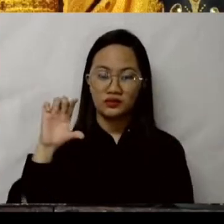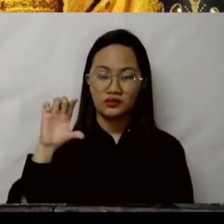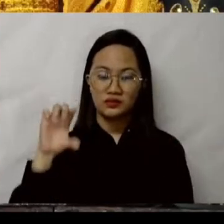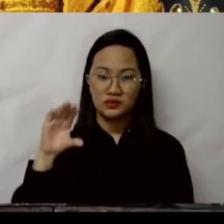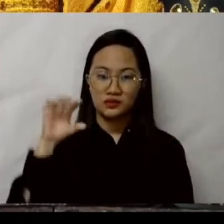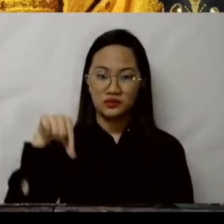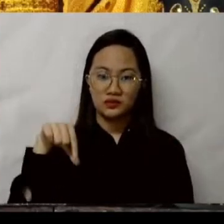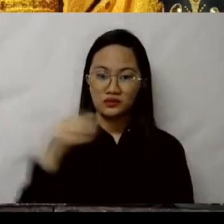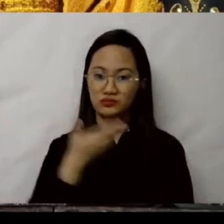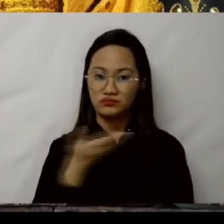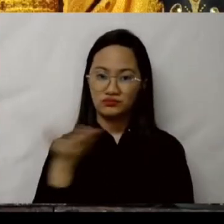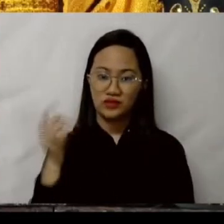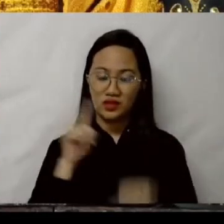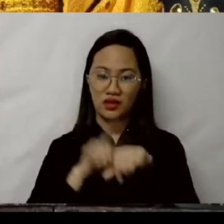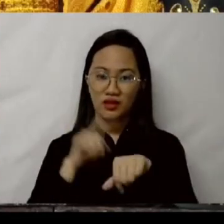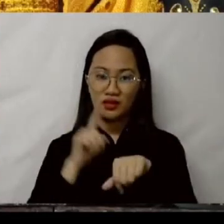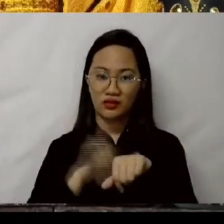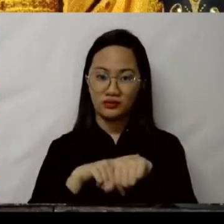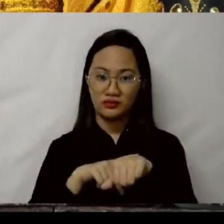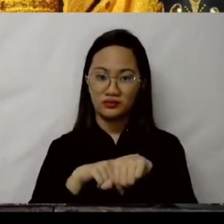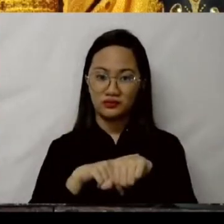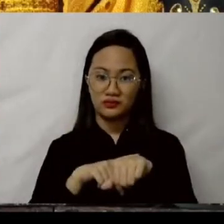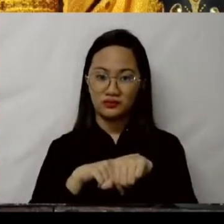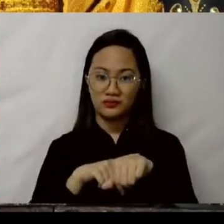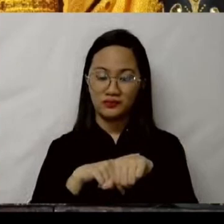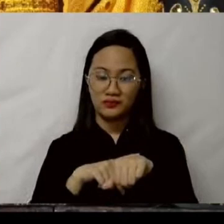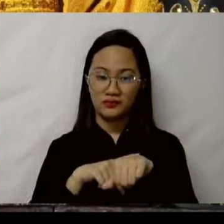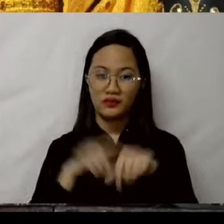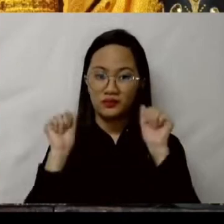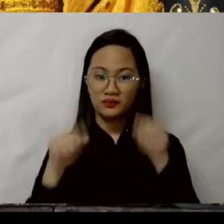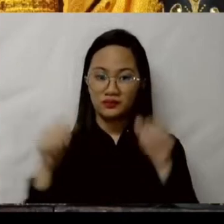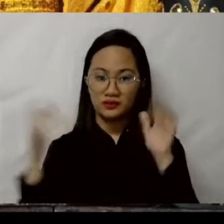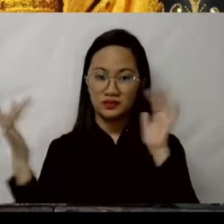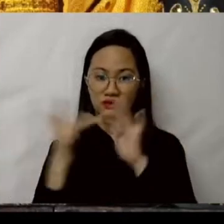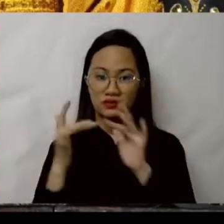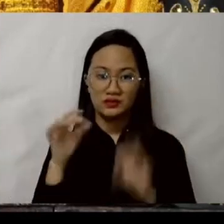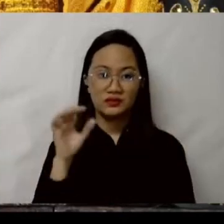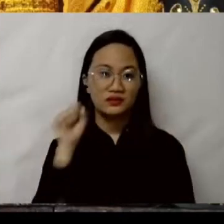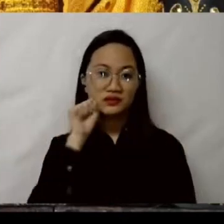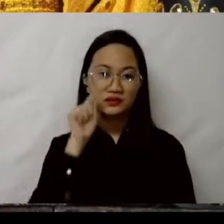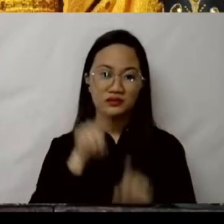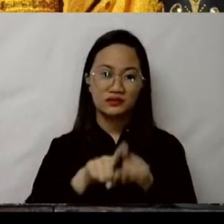ito, mangyaring makipag-alam kay Ms. Christy Ponce sa